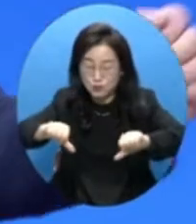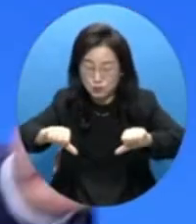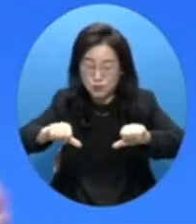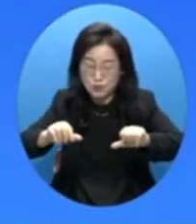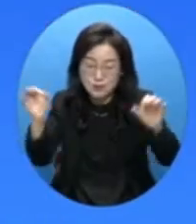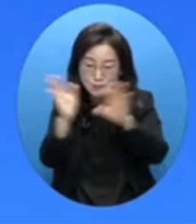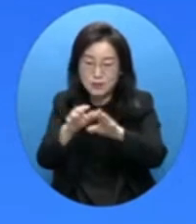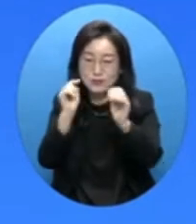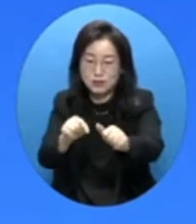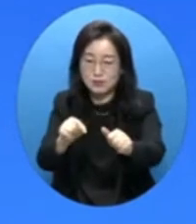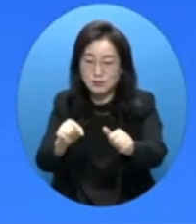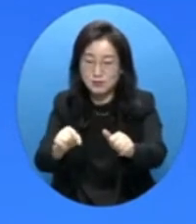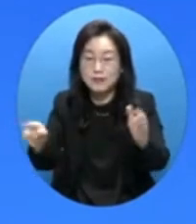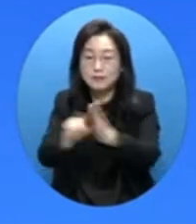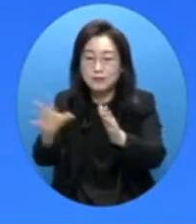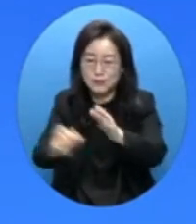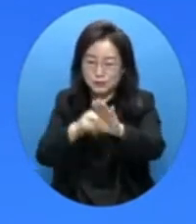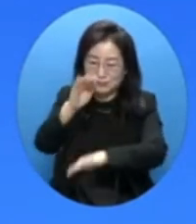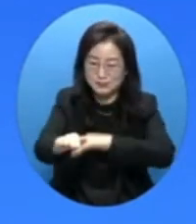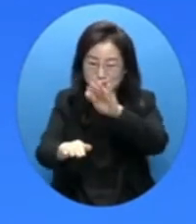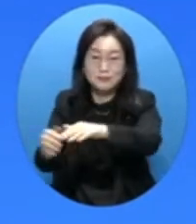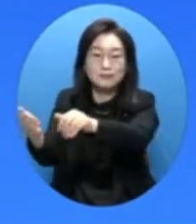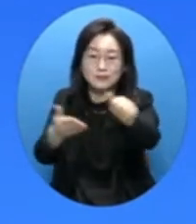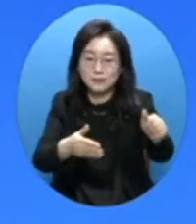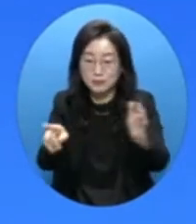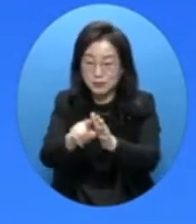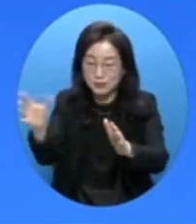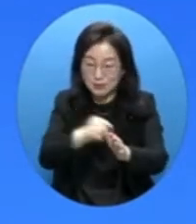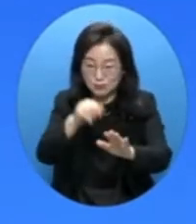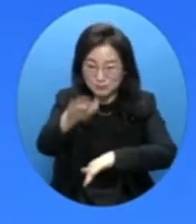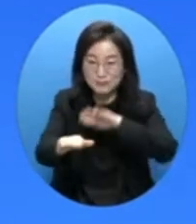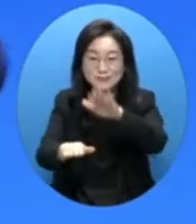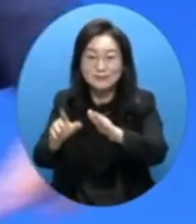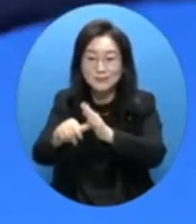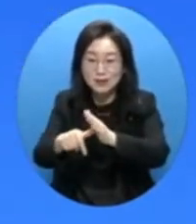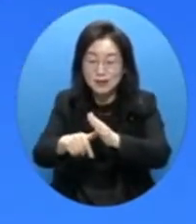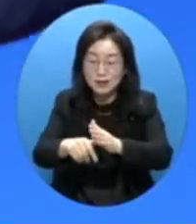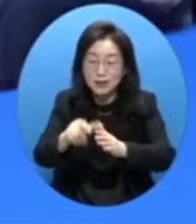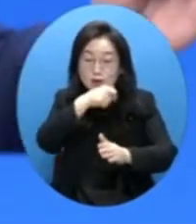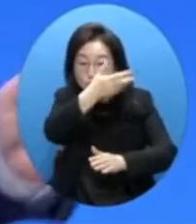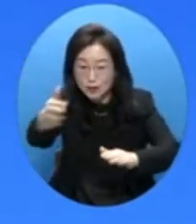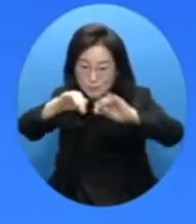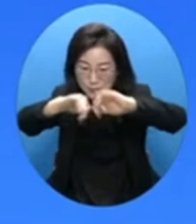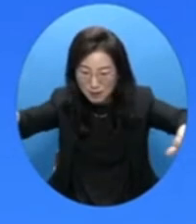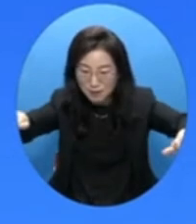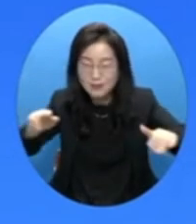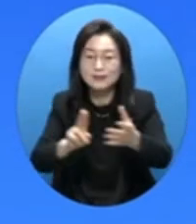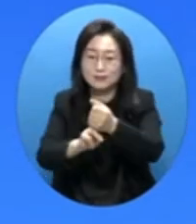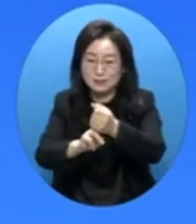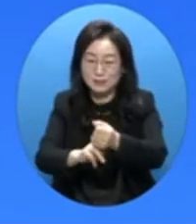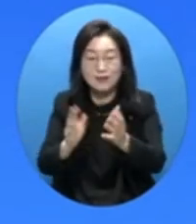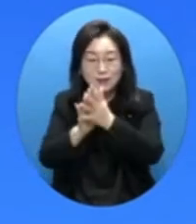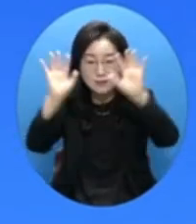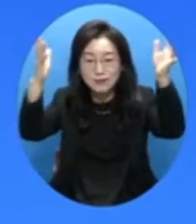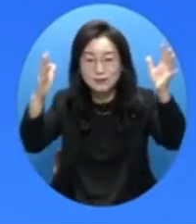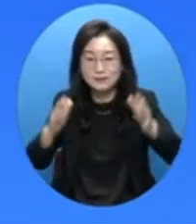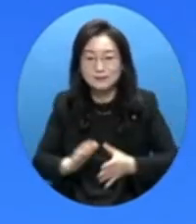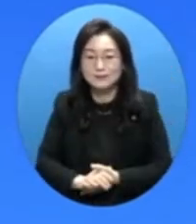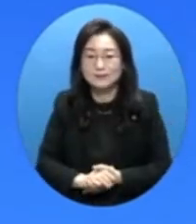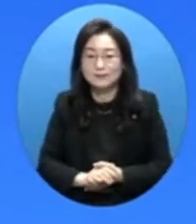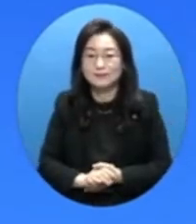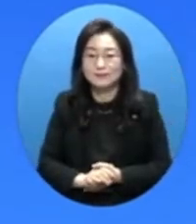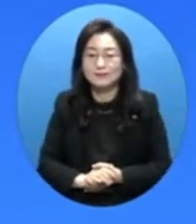가라질지어다 그리고 믿음으로 나가야 되는 것입니다 믿음으로 나아갈 때 요단강이 쫙 갈라지는 것입니다 뭐야